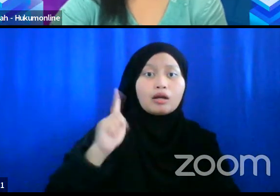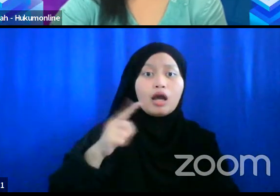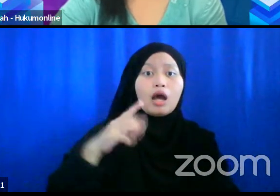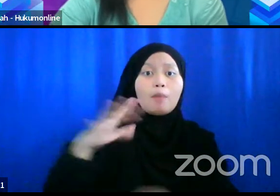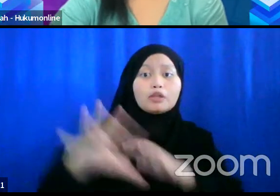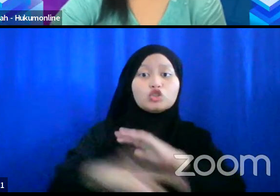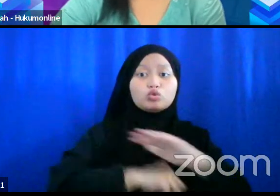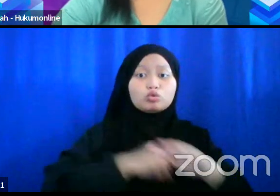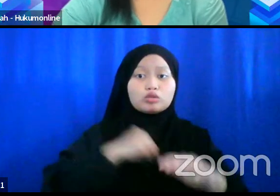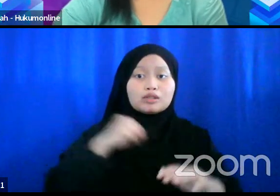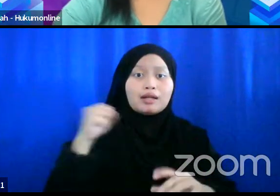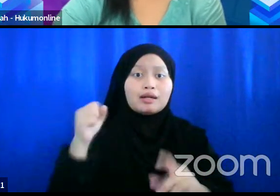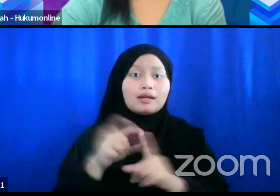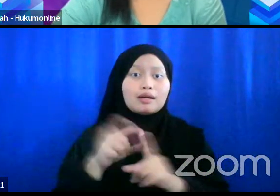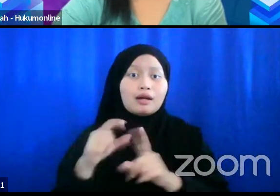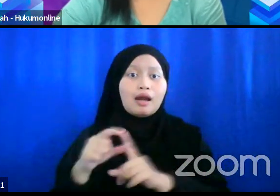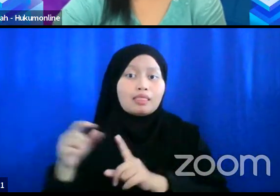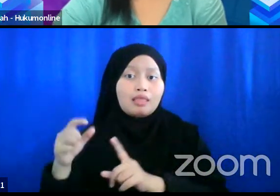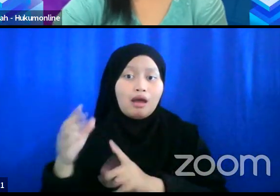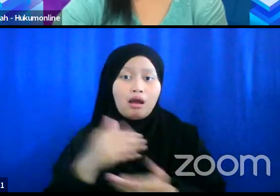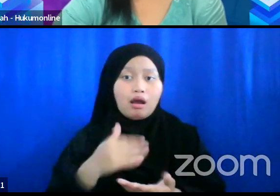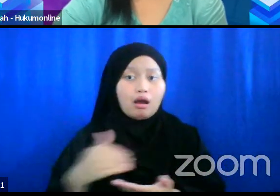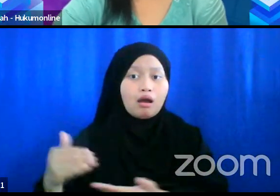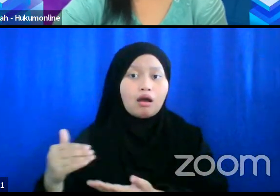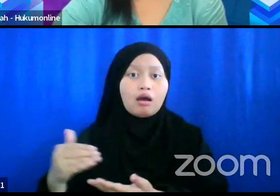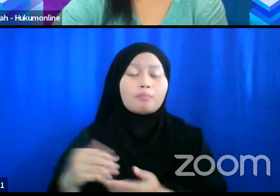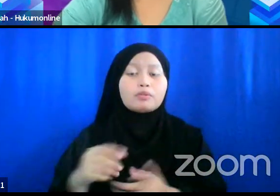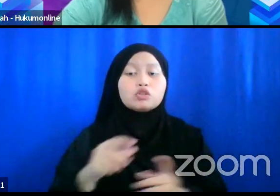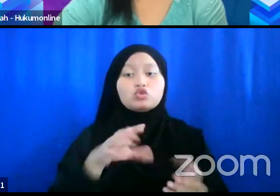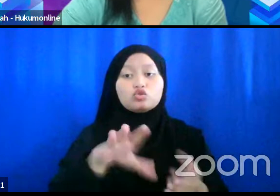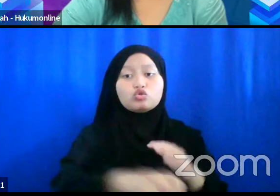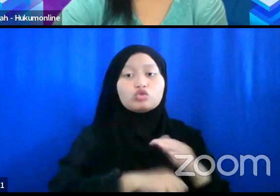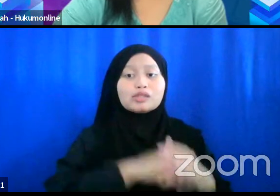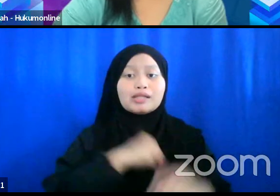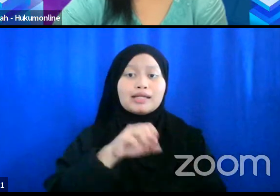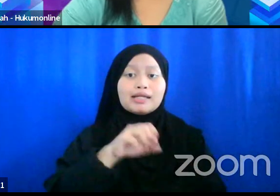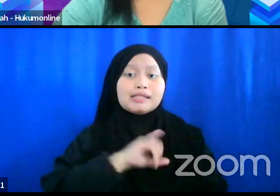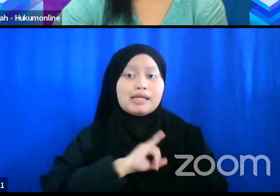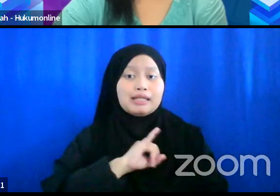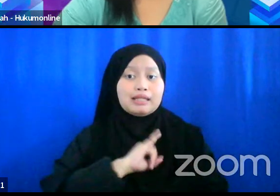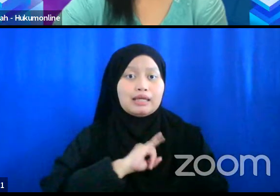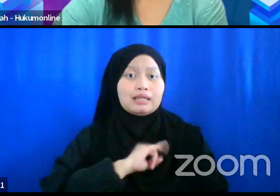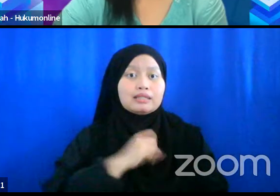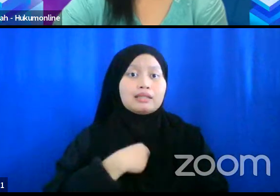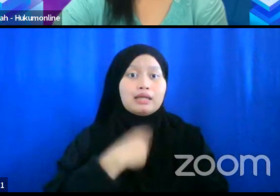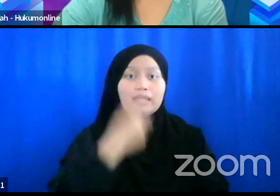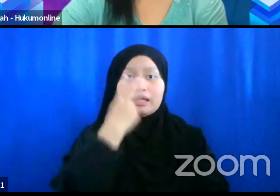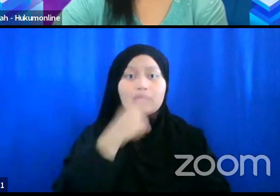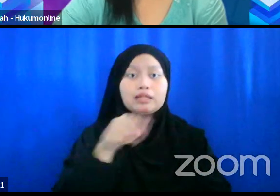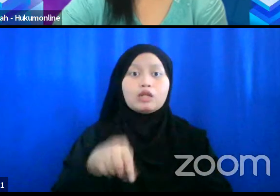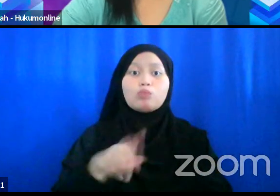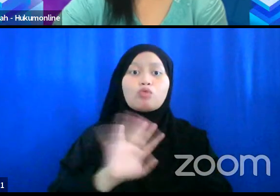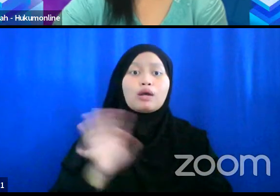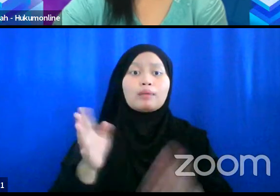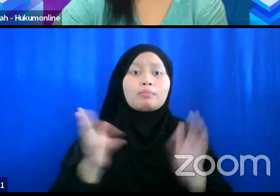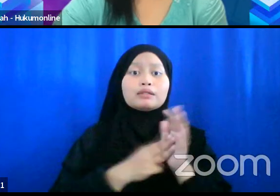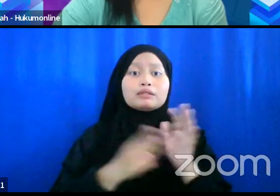tipe-tipe pencurian data identitas dan saya melihatnya ini bukan hanya masalah